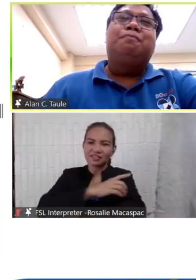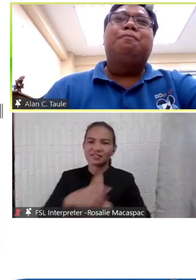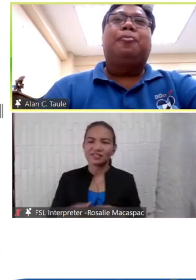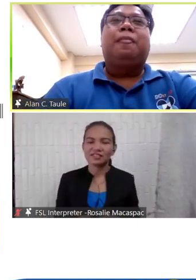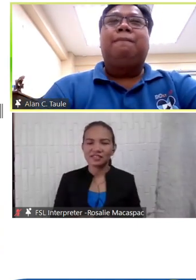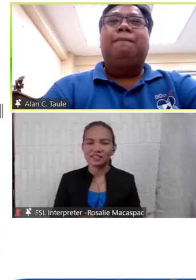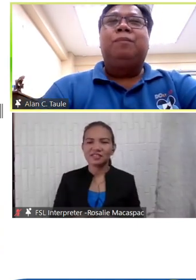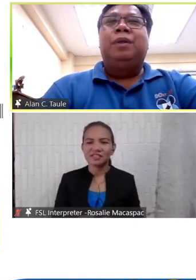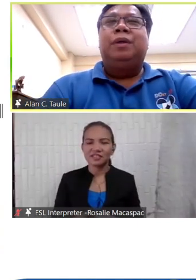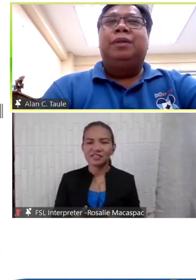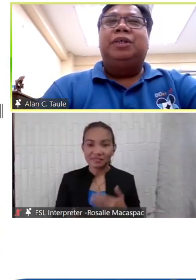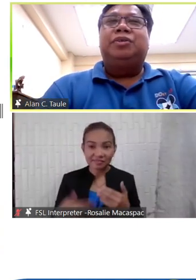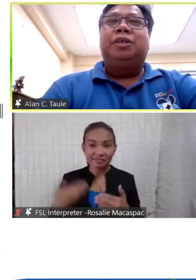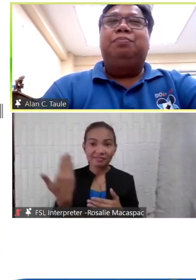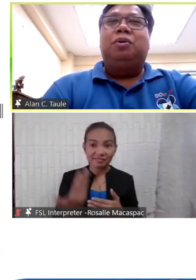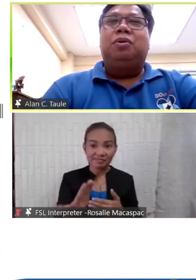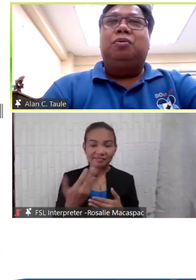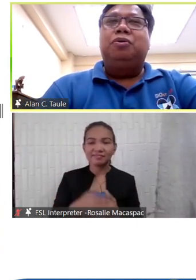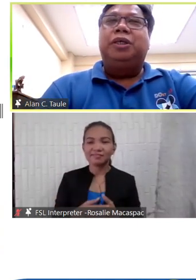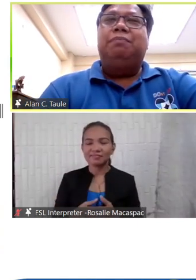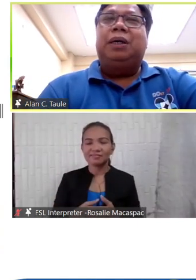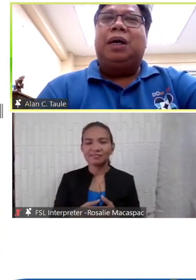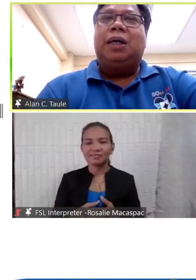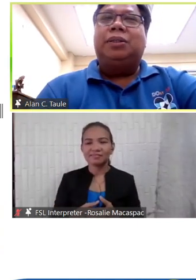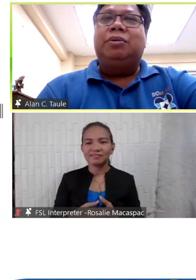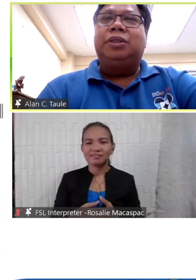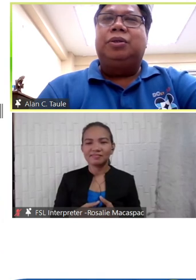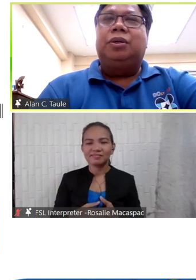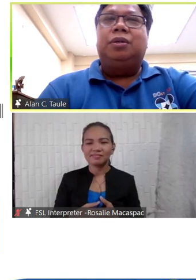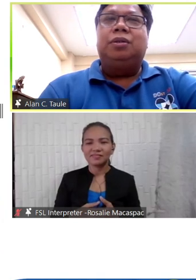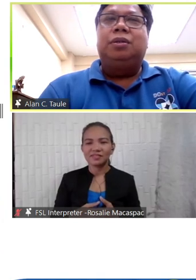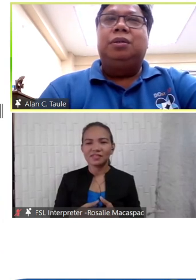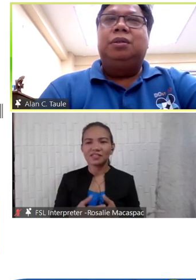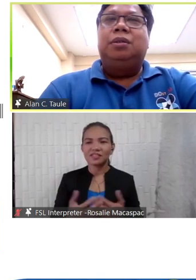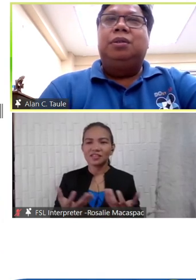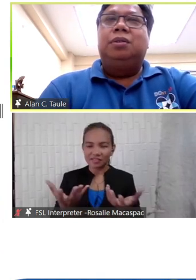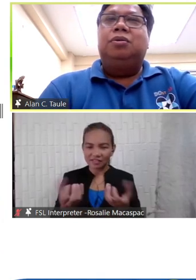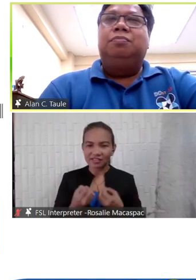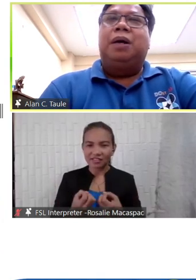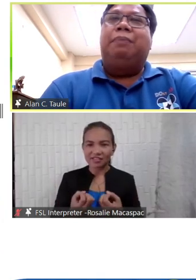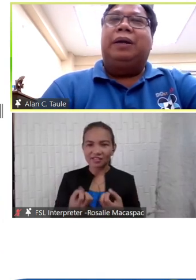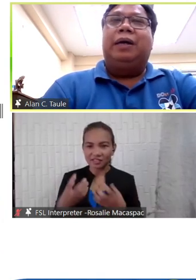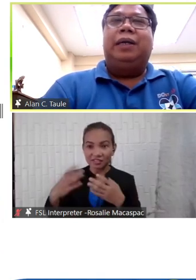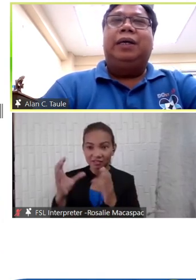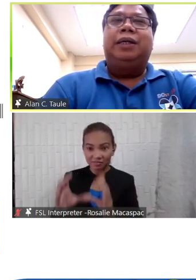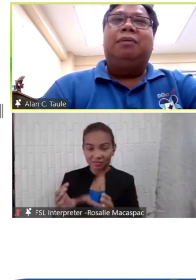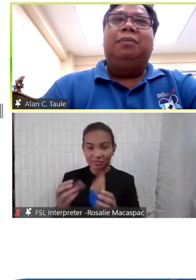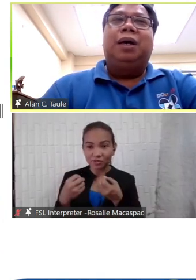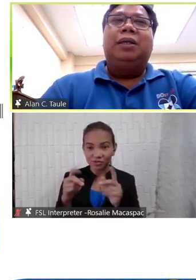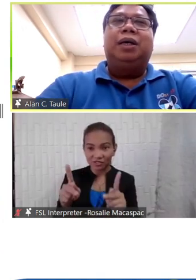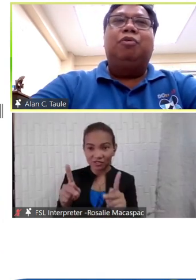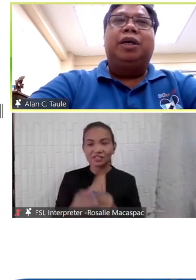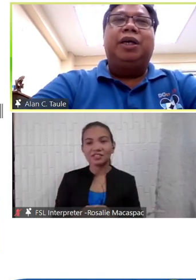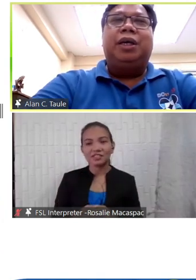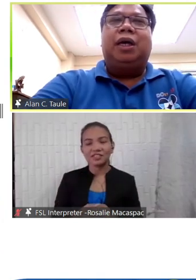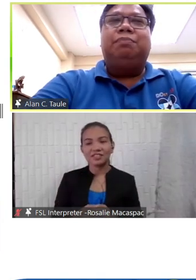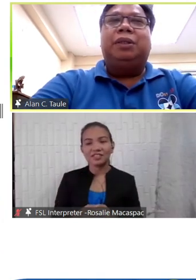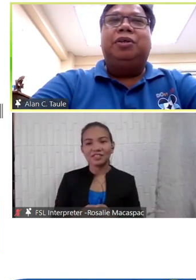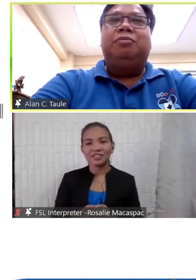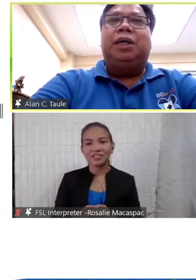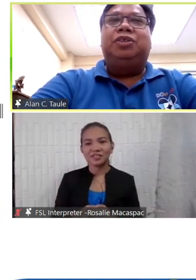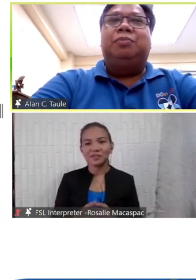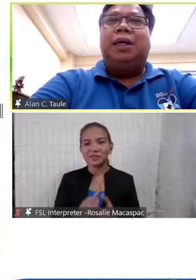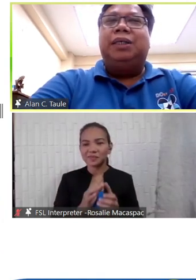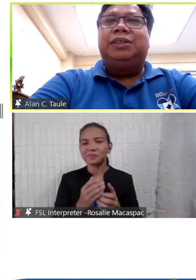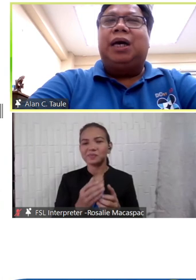dyan, nais ko rin pong kunin ang pagkakataong ito upang parangalan ang mga nagwagi at